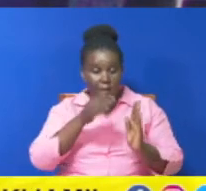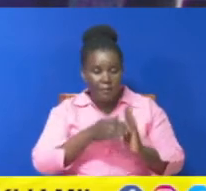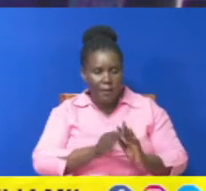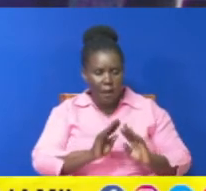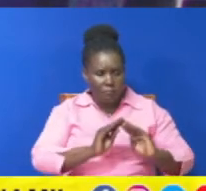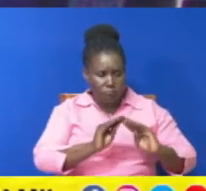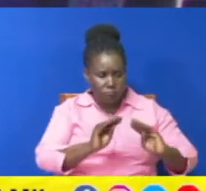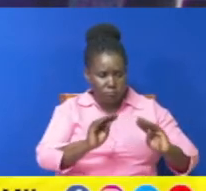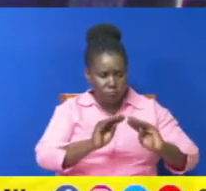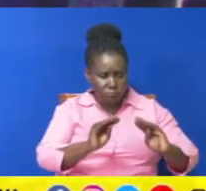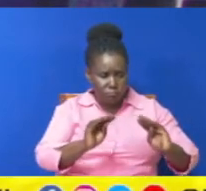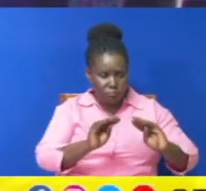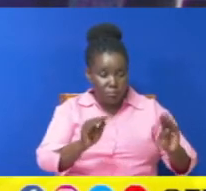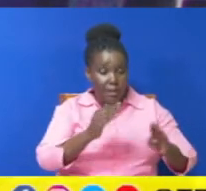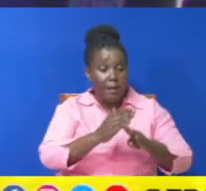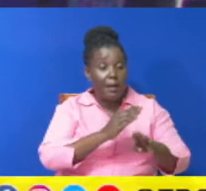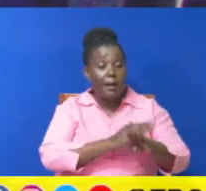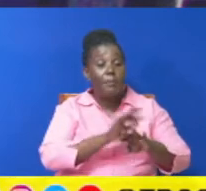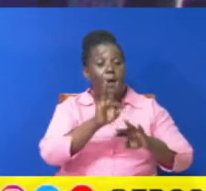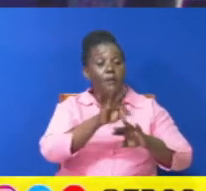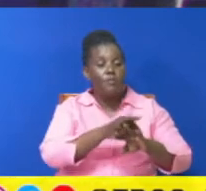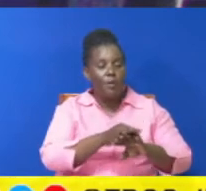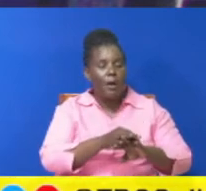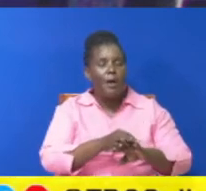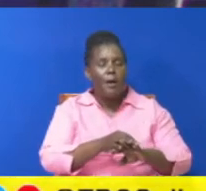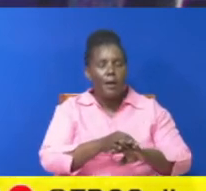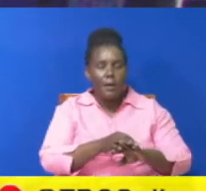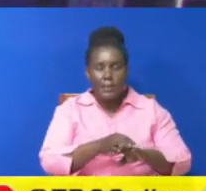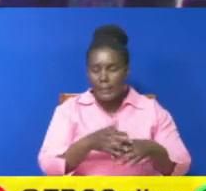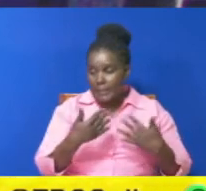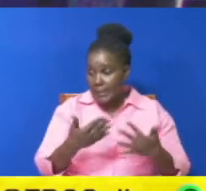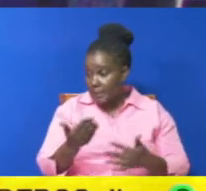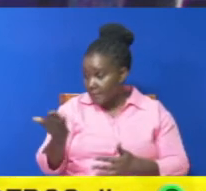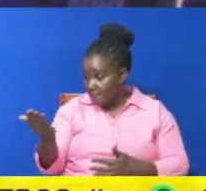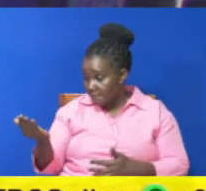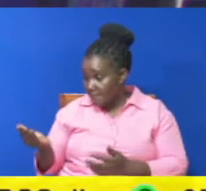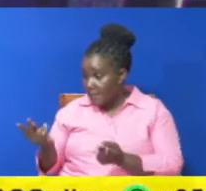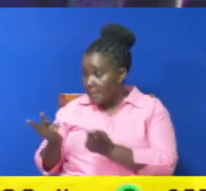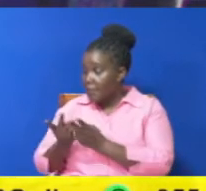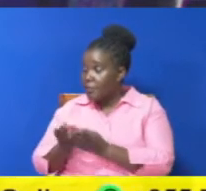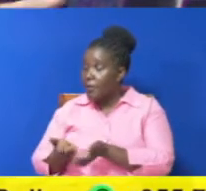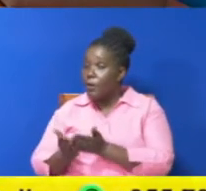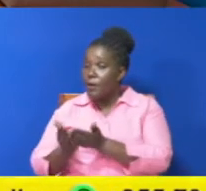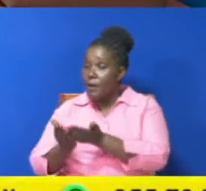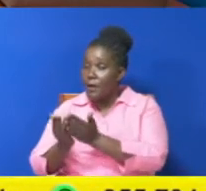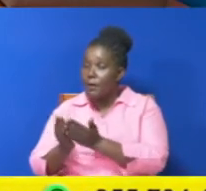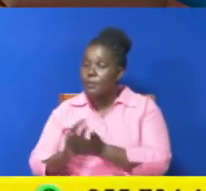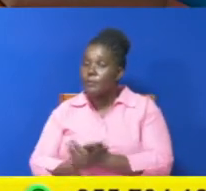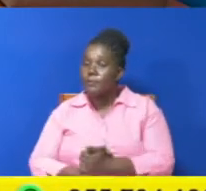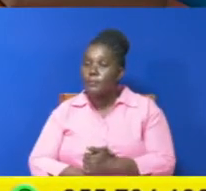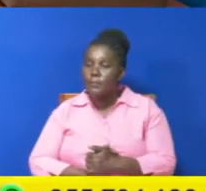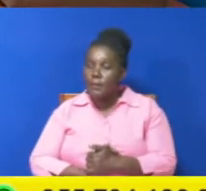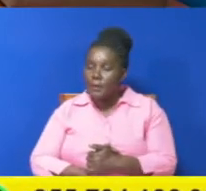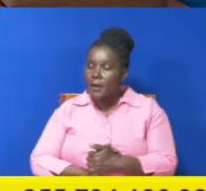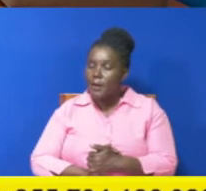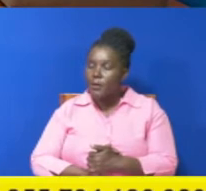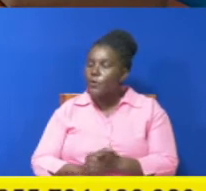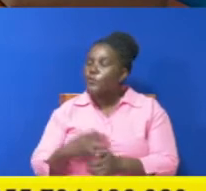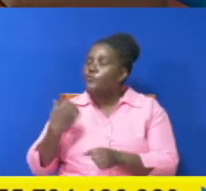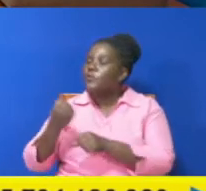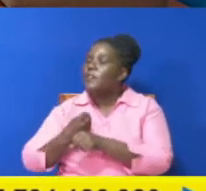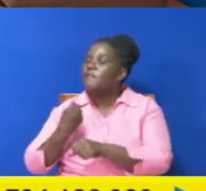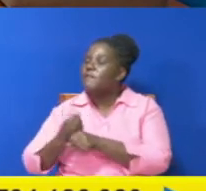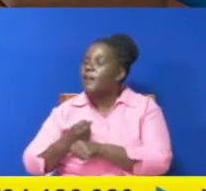kabla kuingia kwenye ndoa. Wameona labda hiyo ndio. Sasa sisi hapa tuna kama wadau, wewe kwa Mariam na mwana saikolojia,